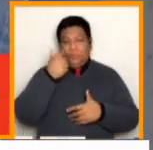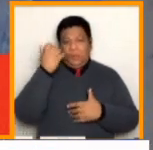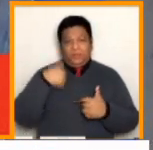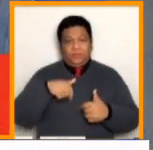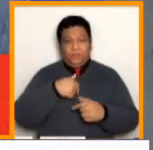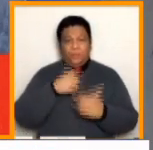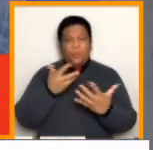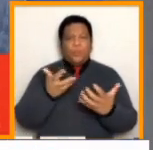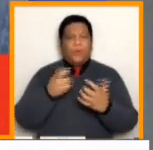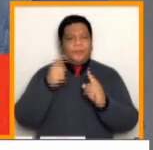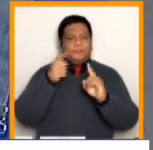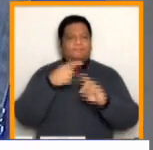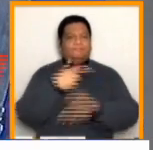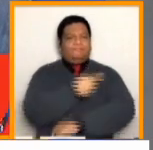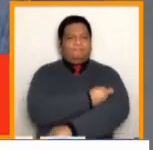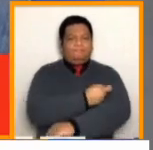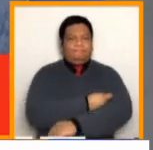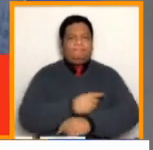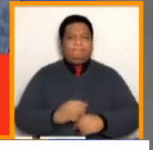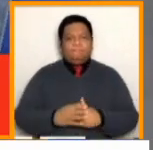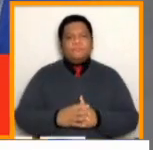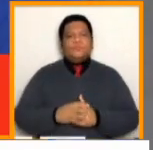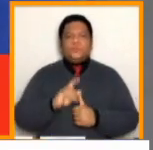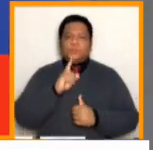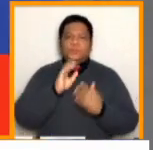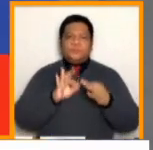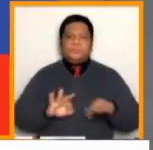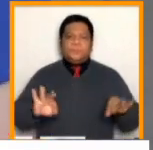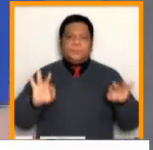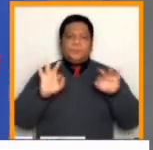vaccine. Talagang kailangan namin.